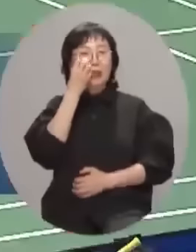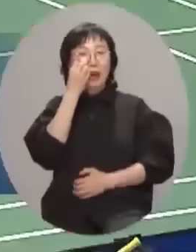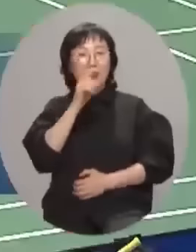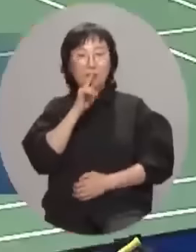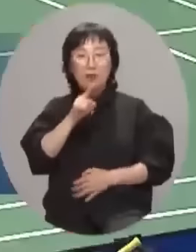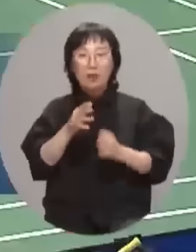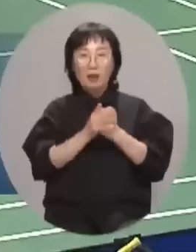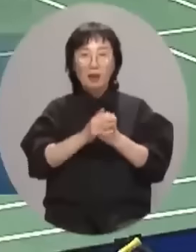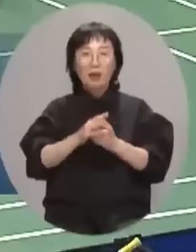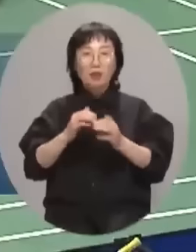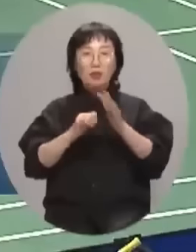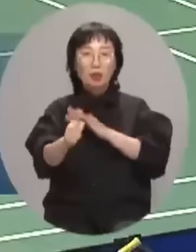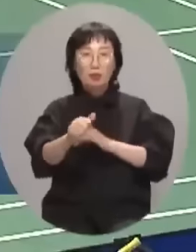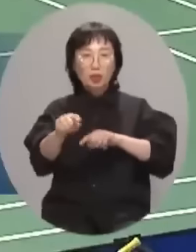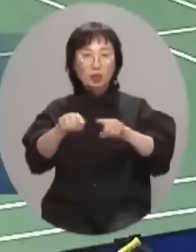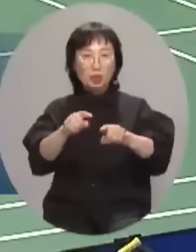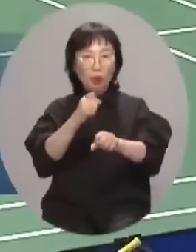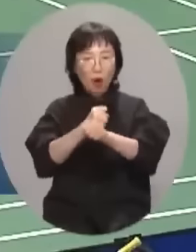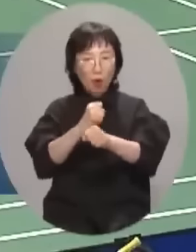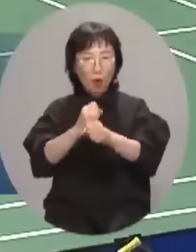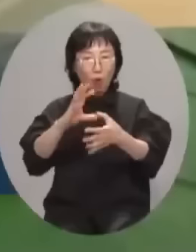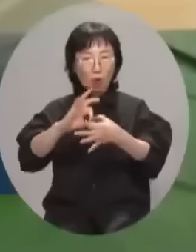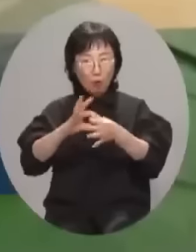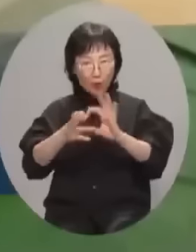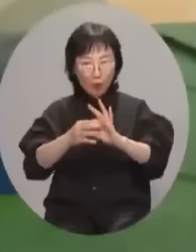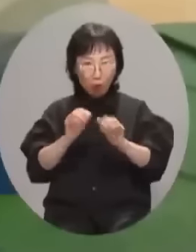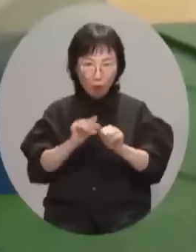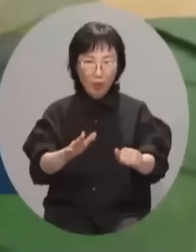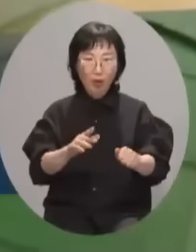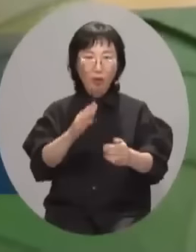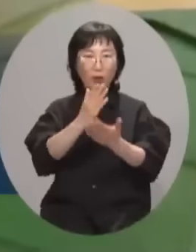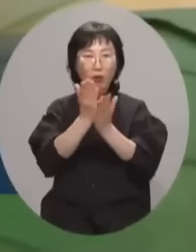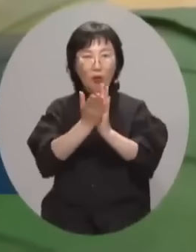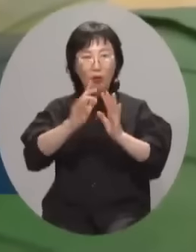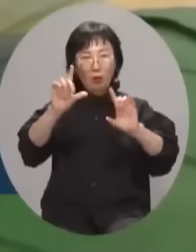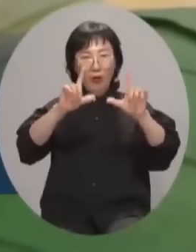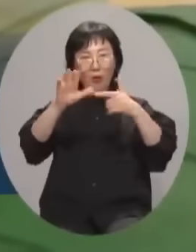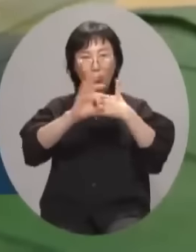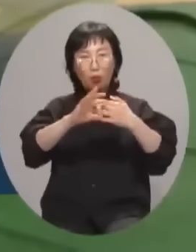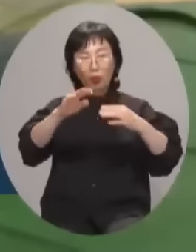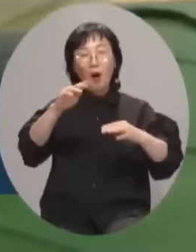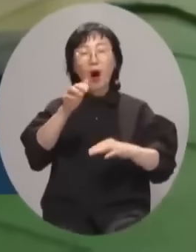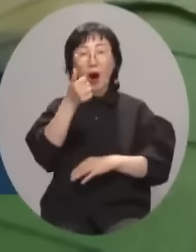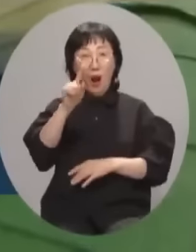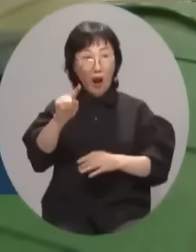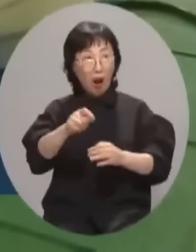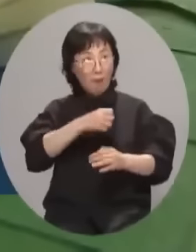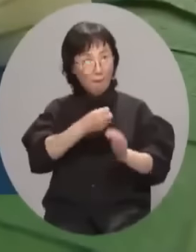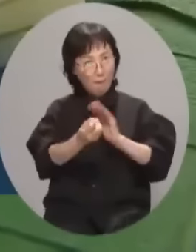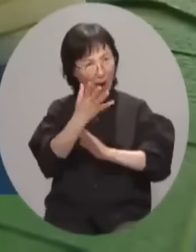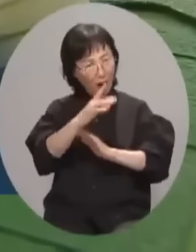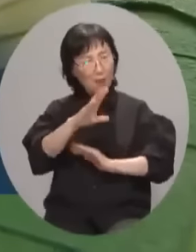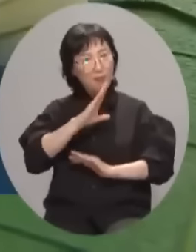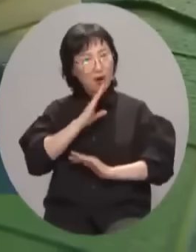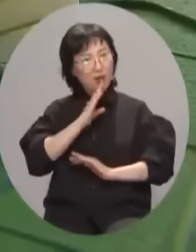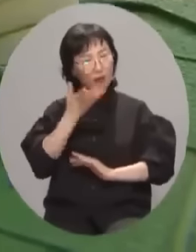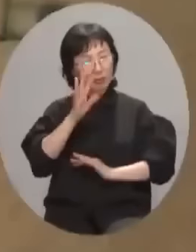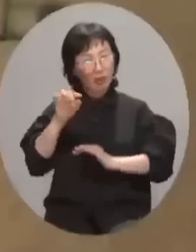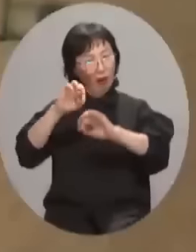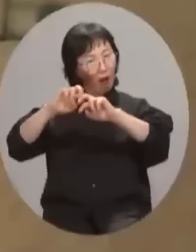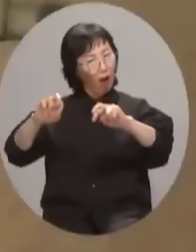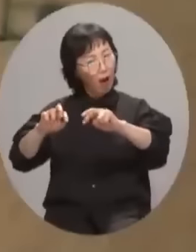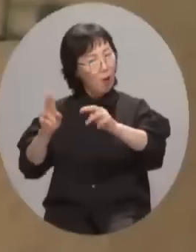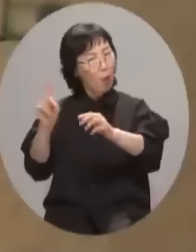얼마 보내고 배출시키고 이런 걸로 봤을 때는 아무래도 태 통령이 되는게 맞는 거 같은데 뭐가